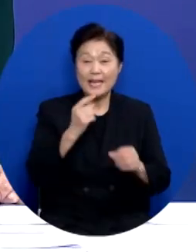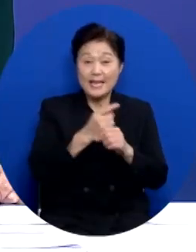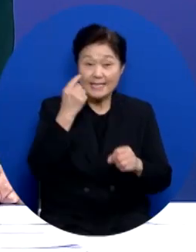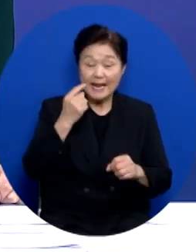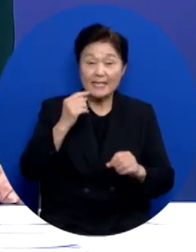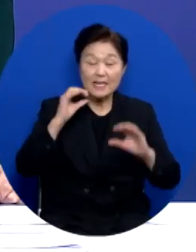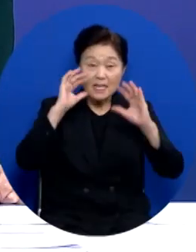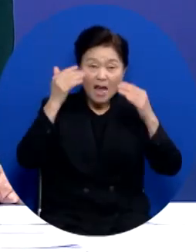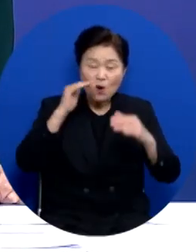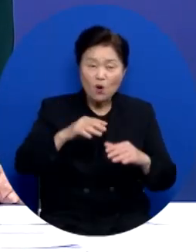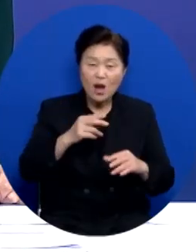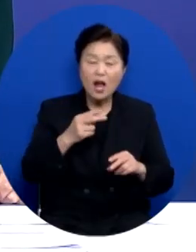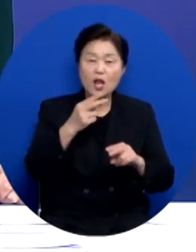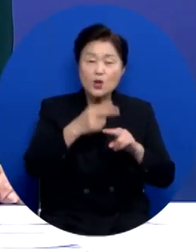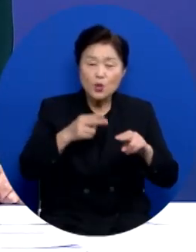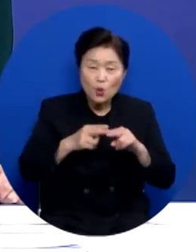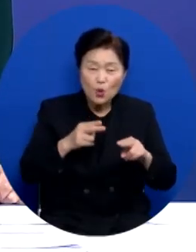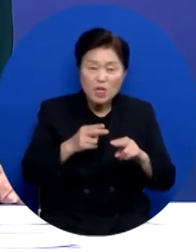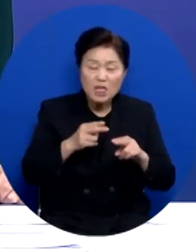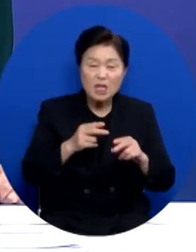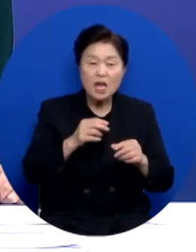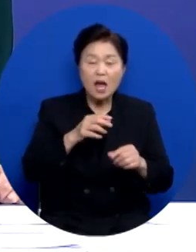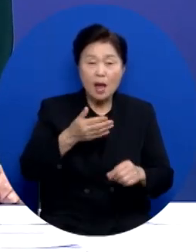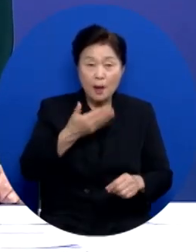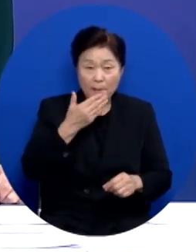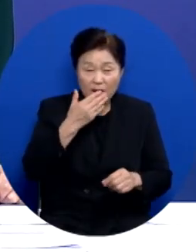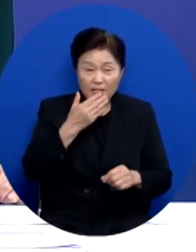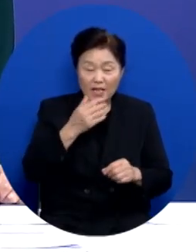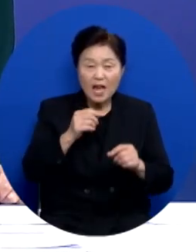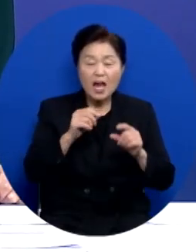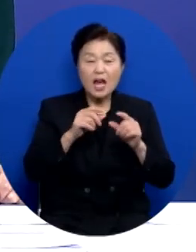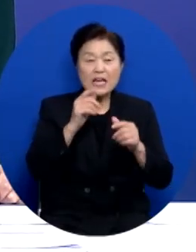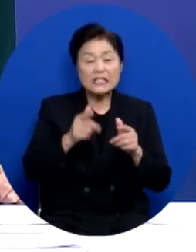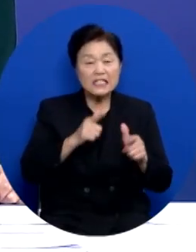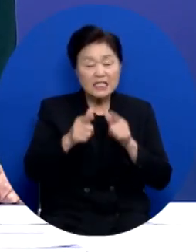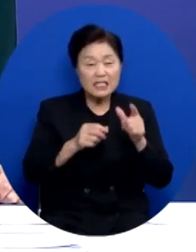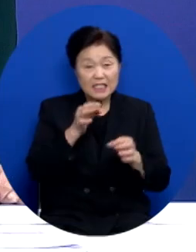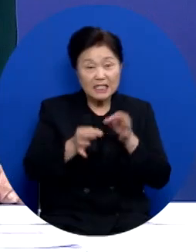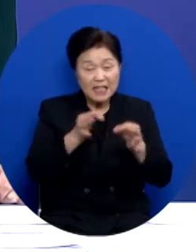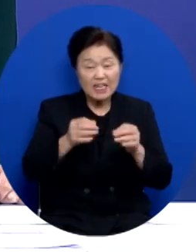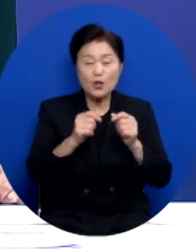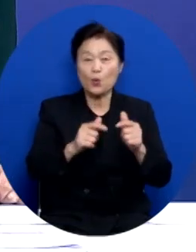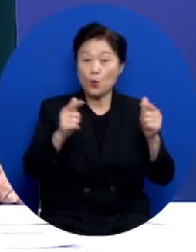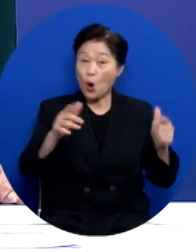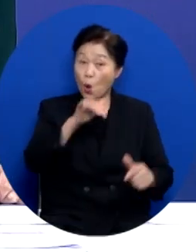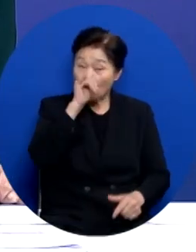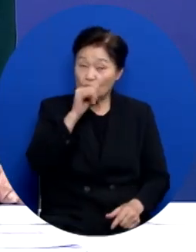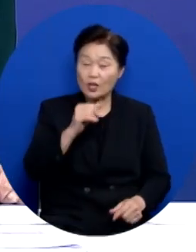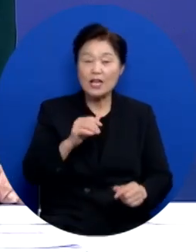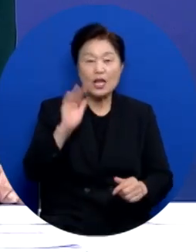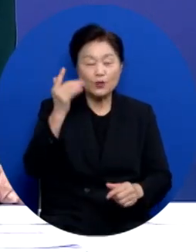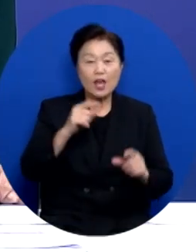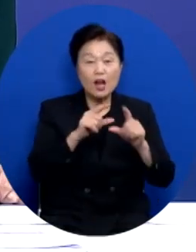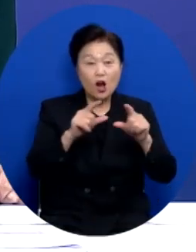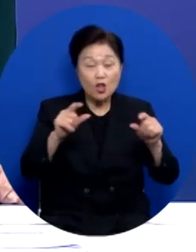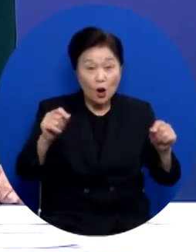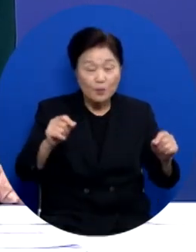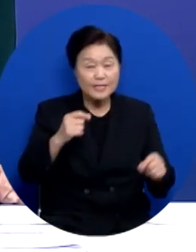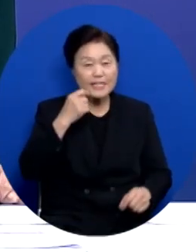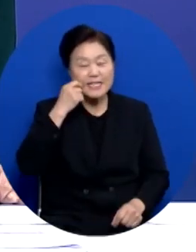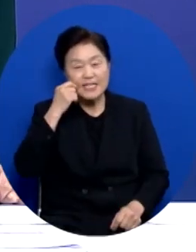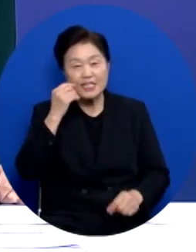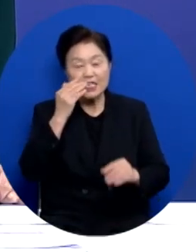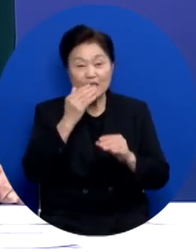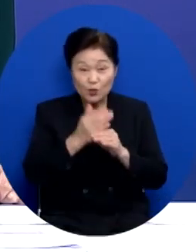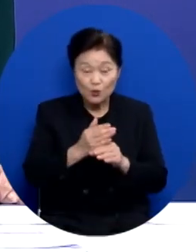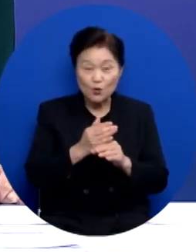지난해 국내 외식업 시장 규모가 100조 원을 돌파했다는 분석이 나오는데요. 특히 음식 관련 콘텐츠가 대중적인 인기를 끌면서